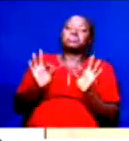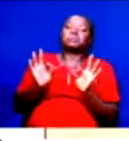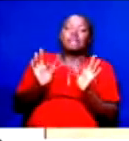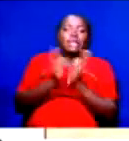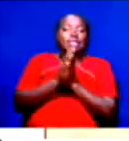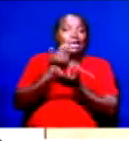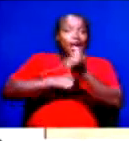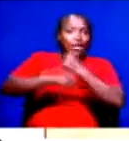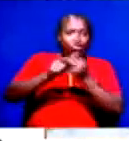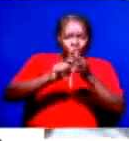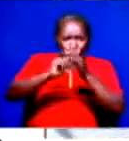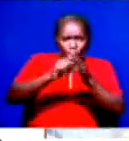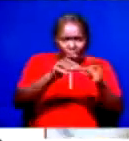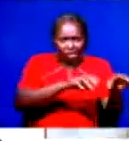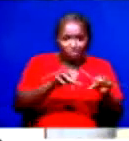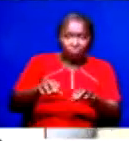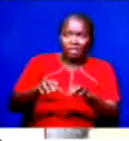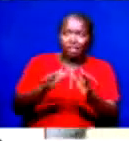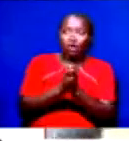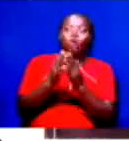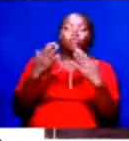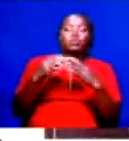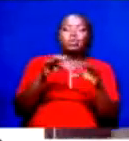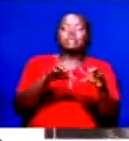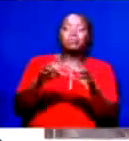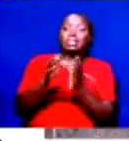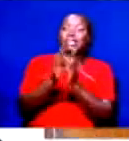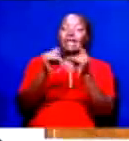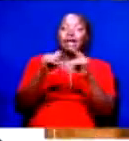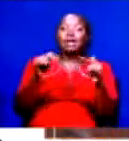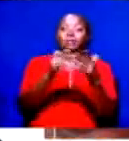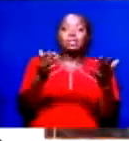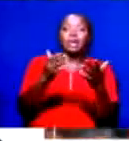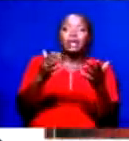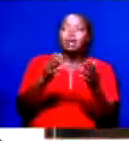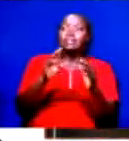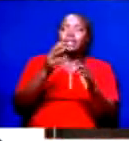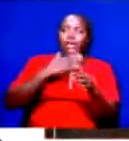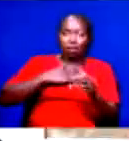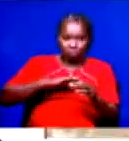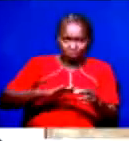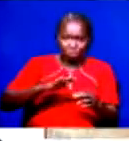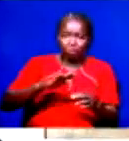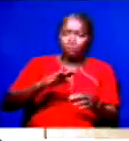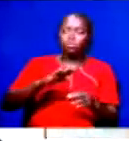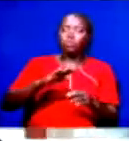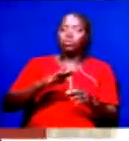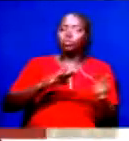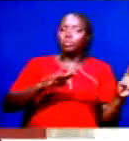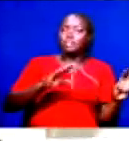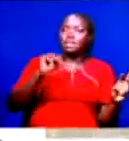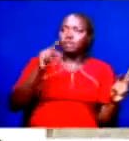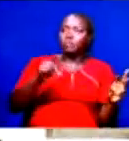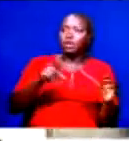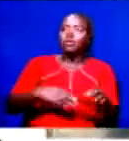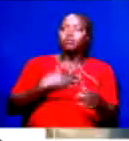ya kuepusha mahangaiko ya kibinadamu katika kambi zao, mbunge wa Samburu Magharibi Naisula Lesuuda aliwatembelea katika